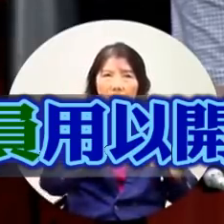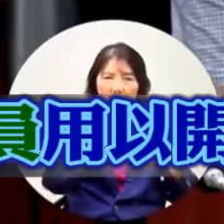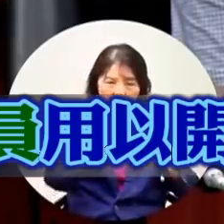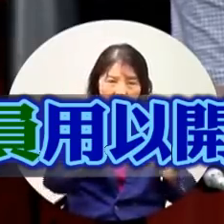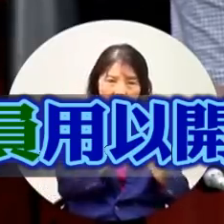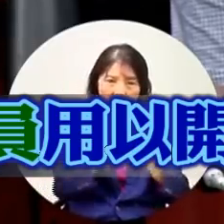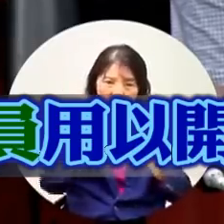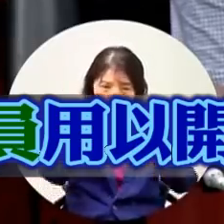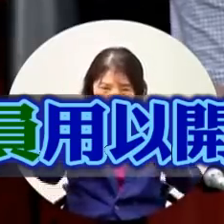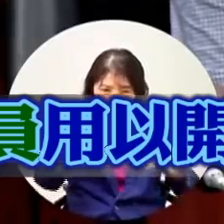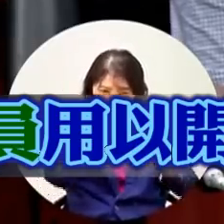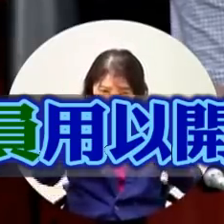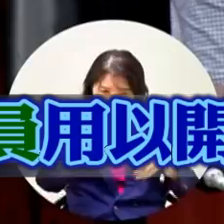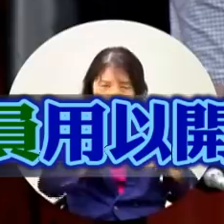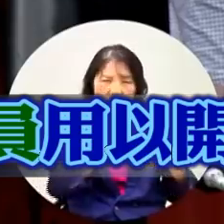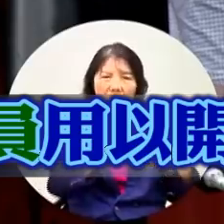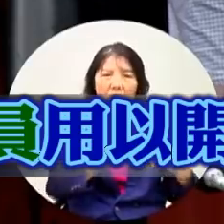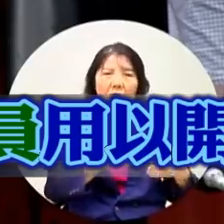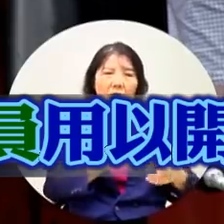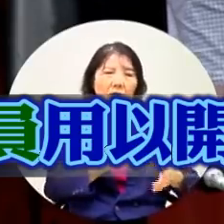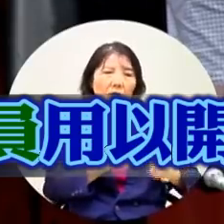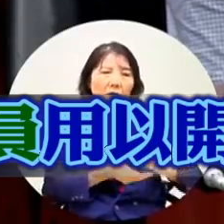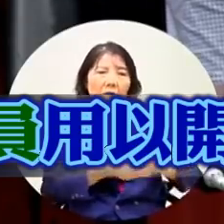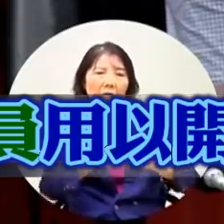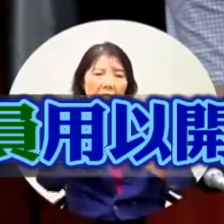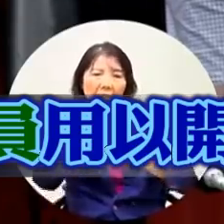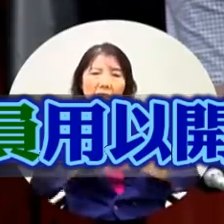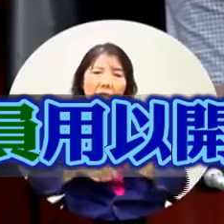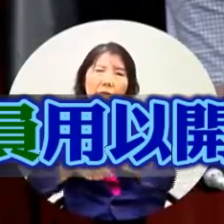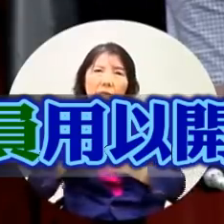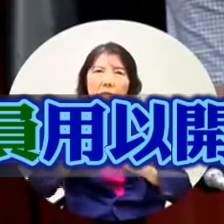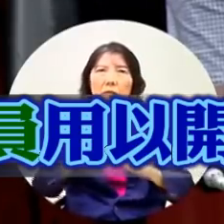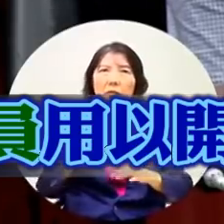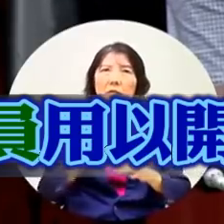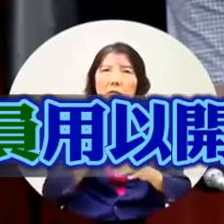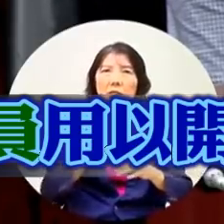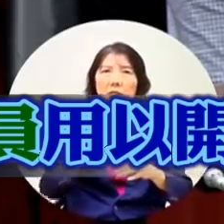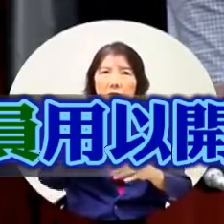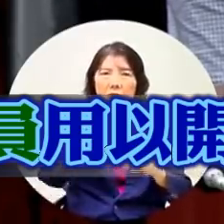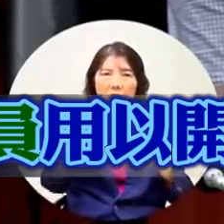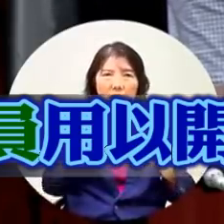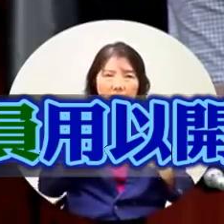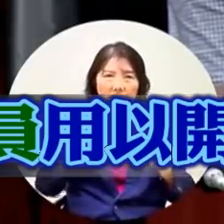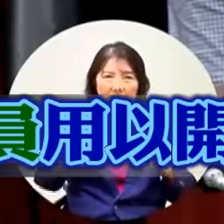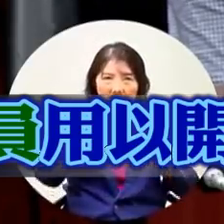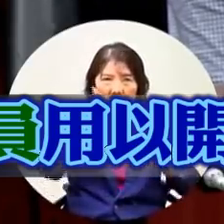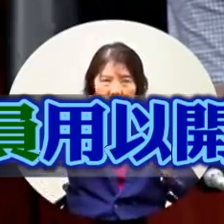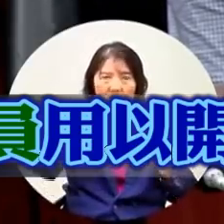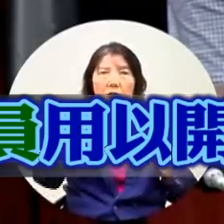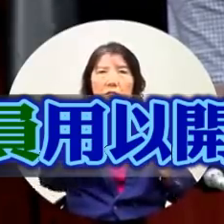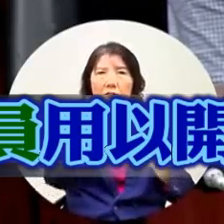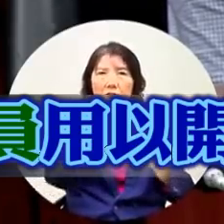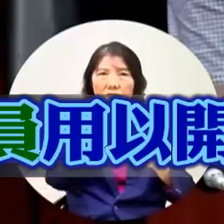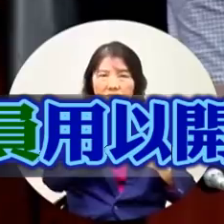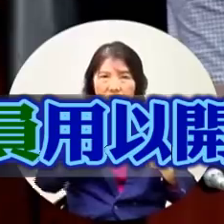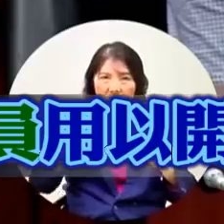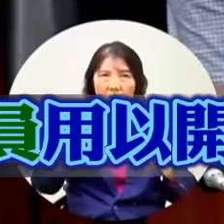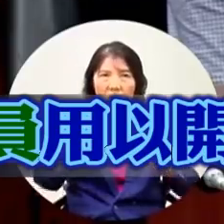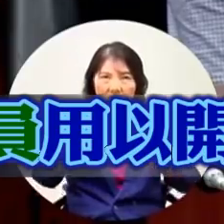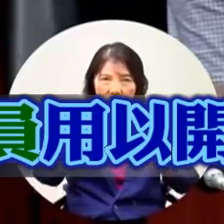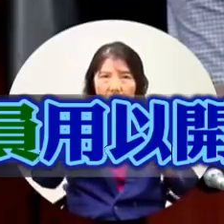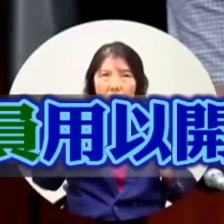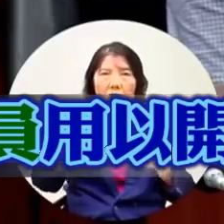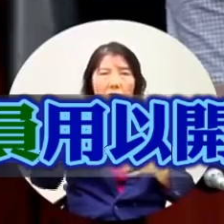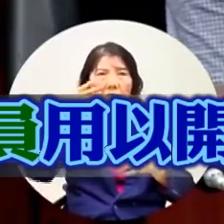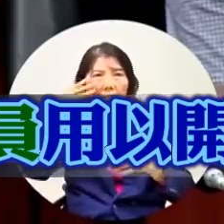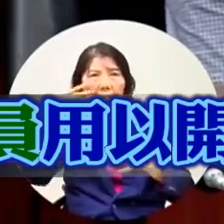长你能好好面对议员的质询，我们认为您是有能力可以做好答询的。看看潘孟安，看看